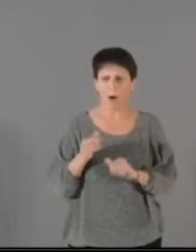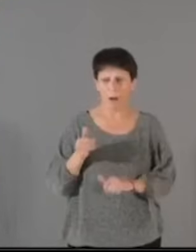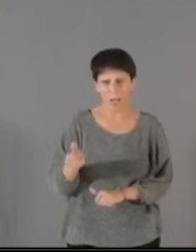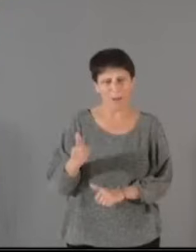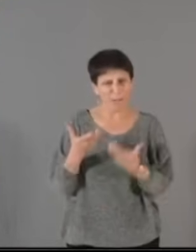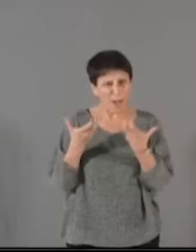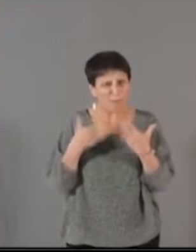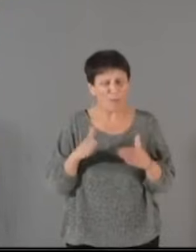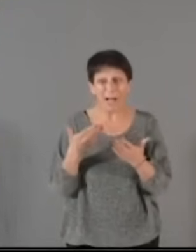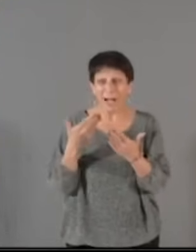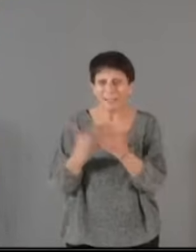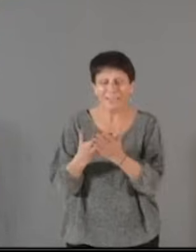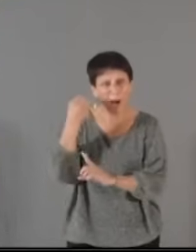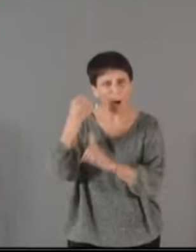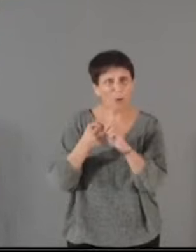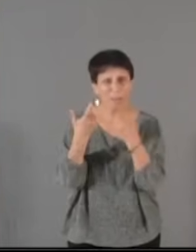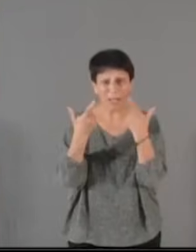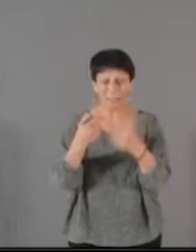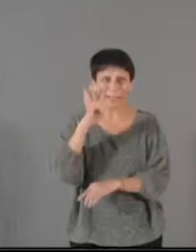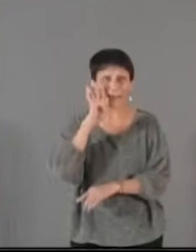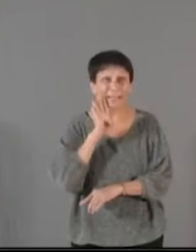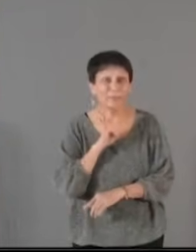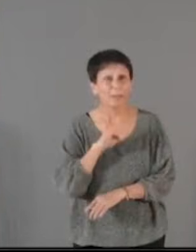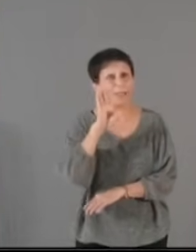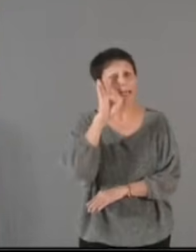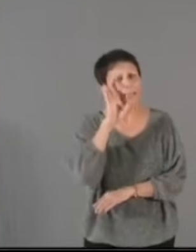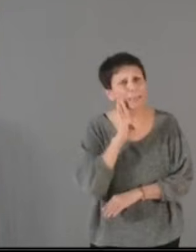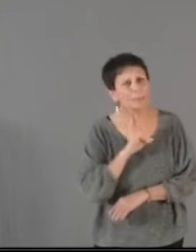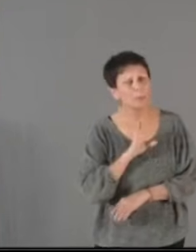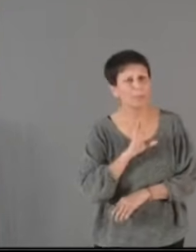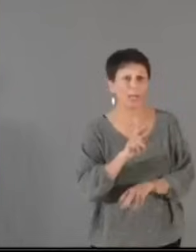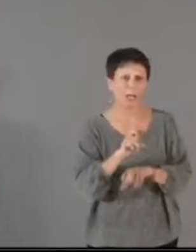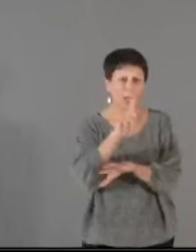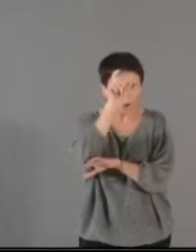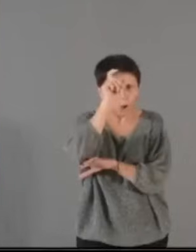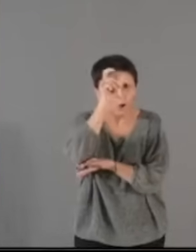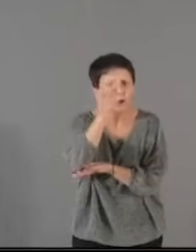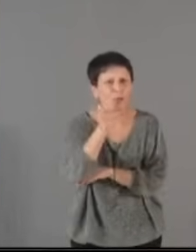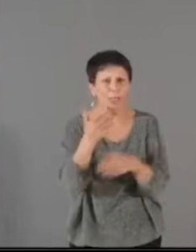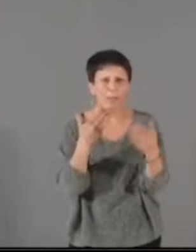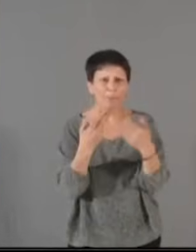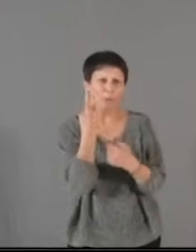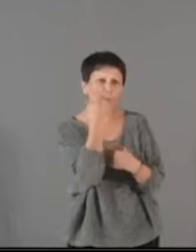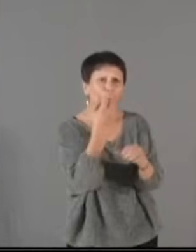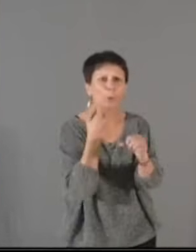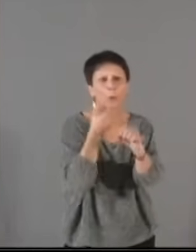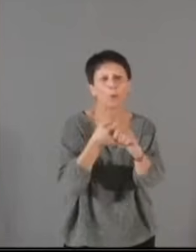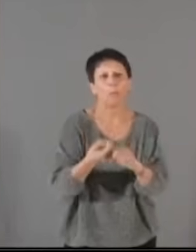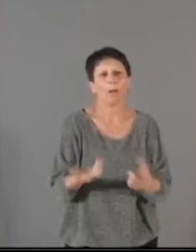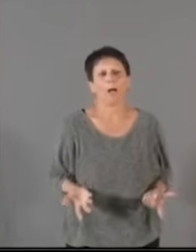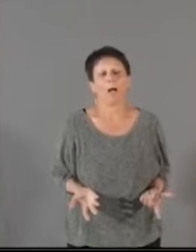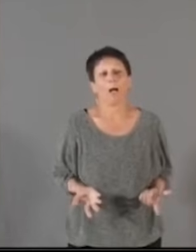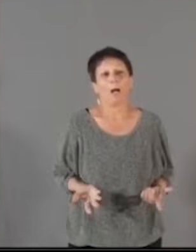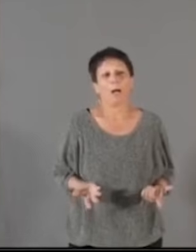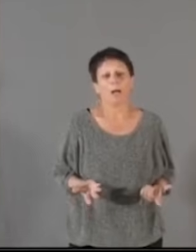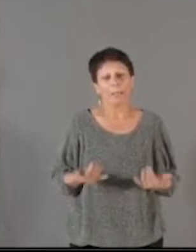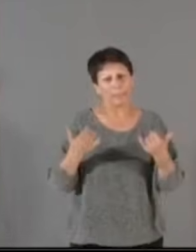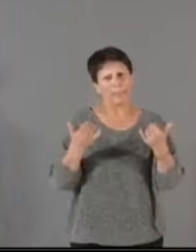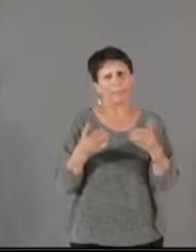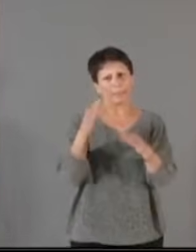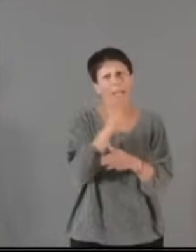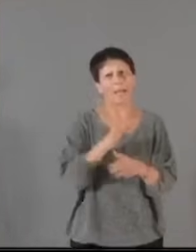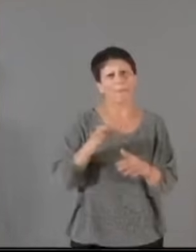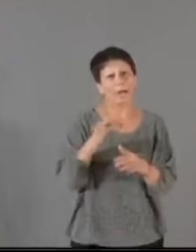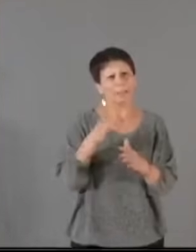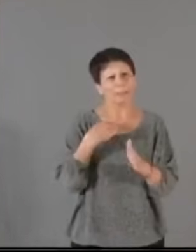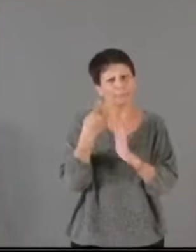les libertés des femmes. Il faudrait quand même que vous soyez cohérents avec votre combat. Je rappelle que dans notre pays, depuis